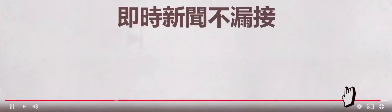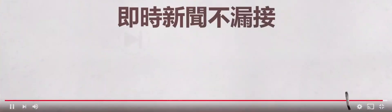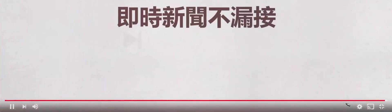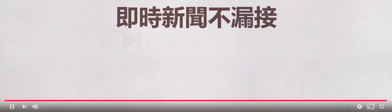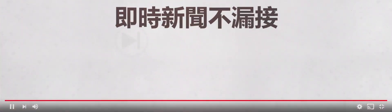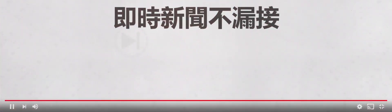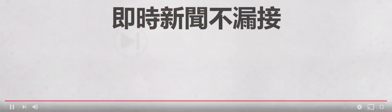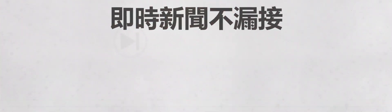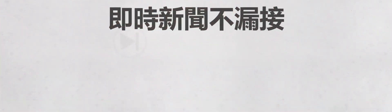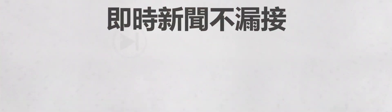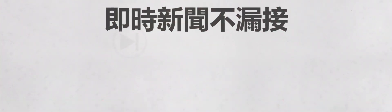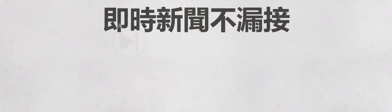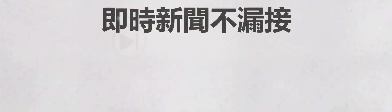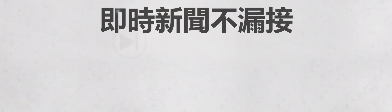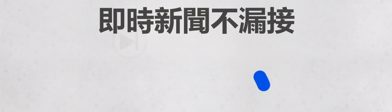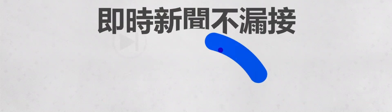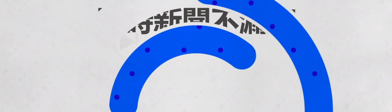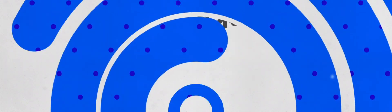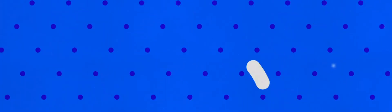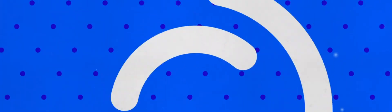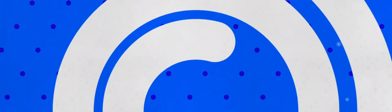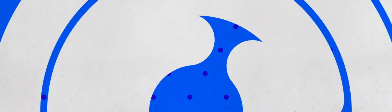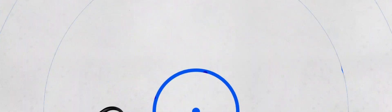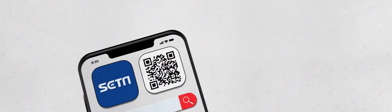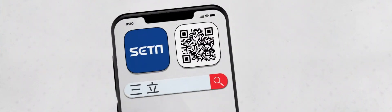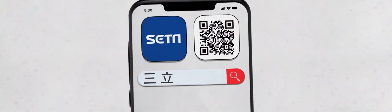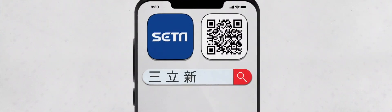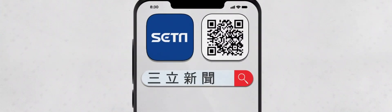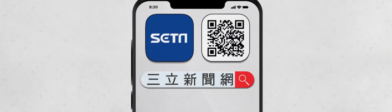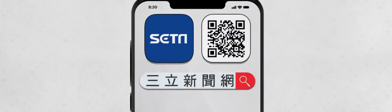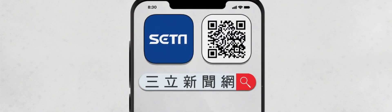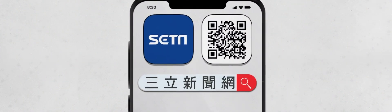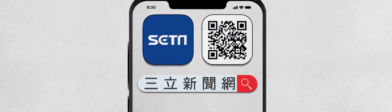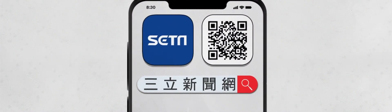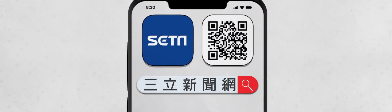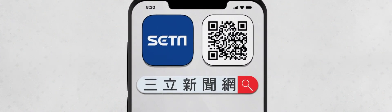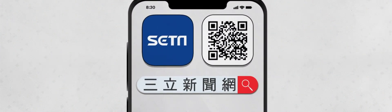国内外大小事，下载三立新闻网 App， 即时新闻不漏接。